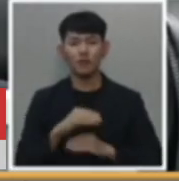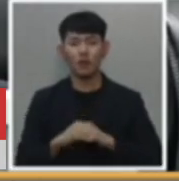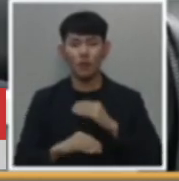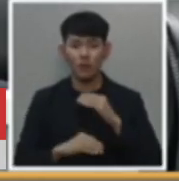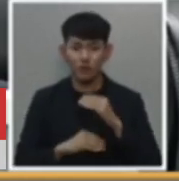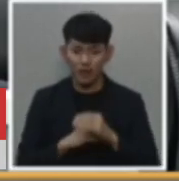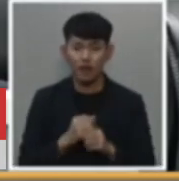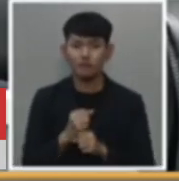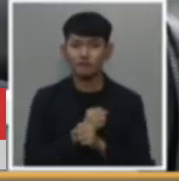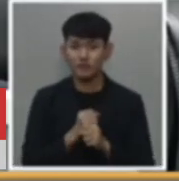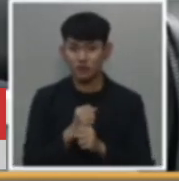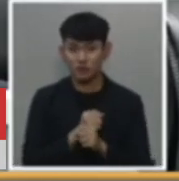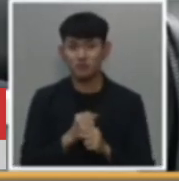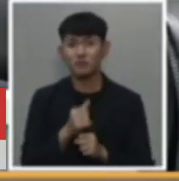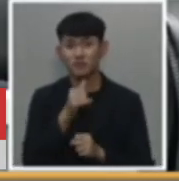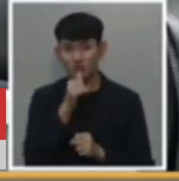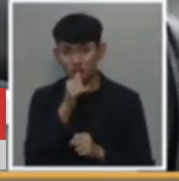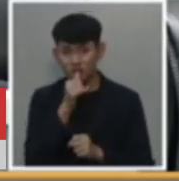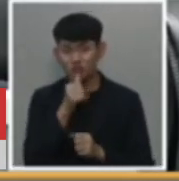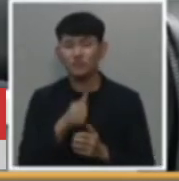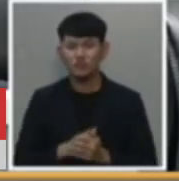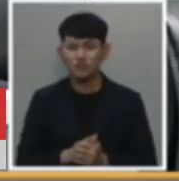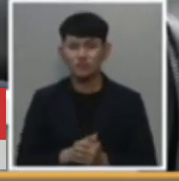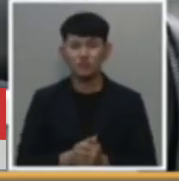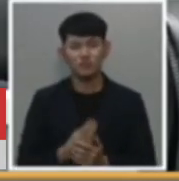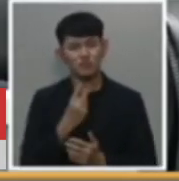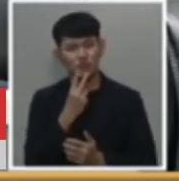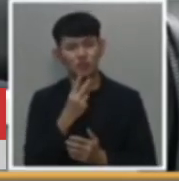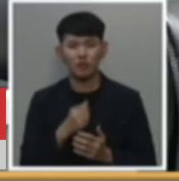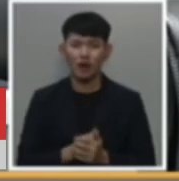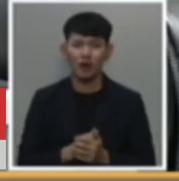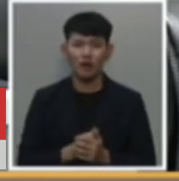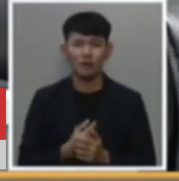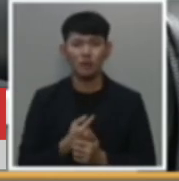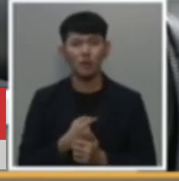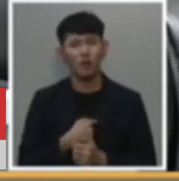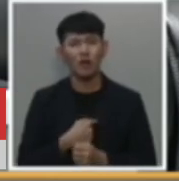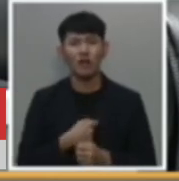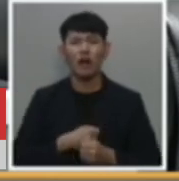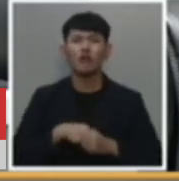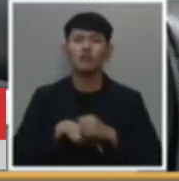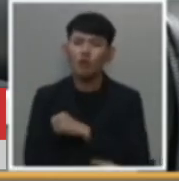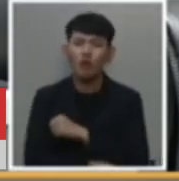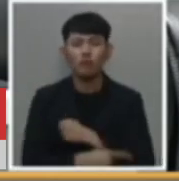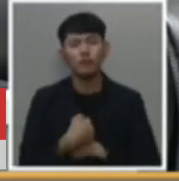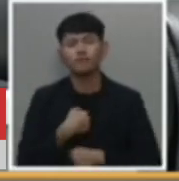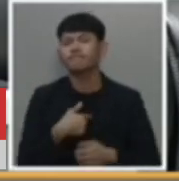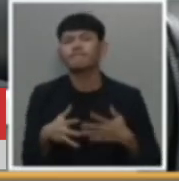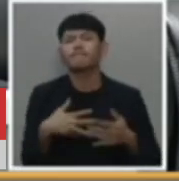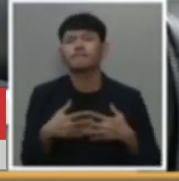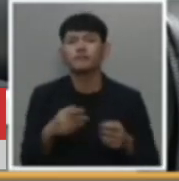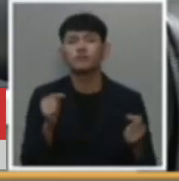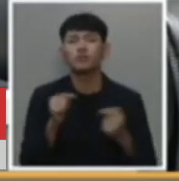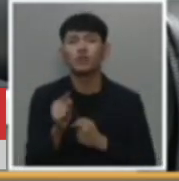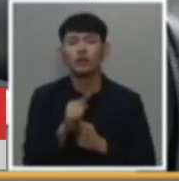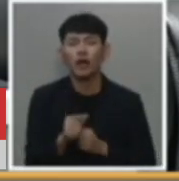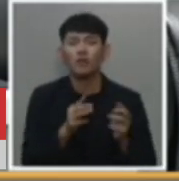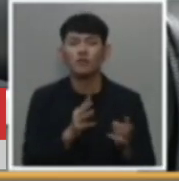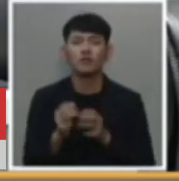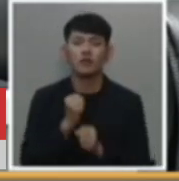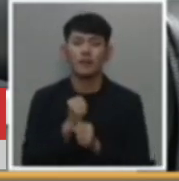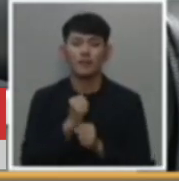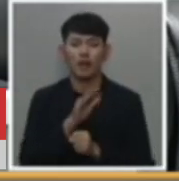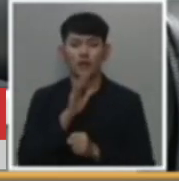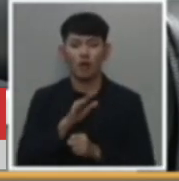มในเรื่องที่การทุจริตนั้นผมไม่หนักใจเท่าไหร่แต่เพราะว่าอยู่ที่กระบวนการผลิตนะครับที่โรงงานฉ